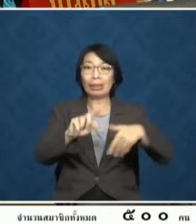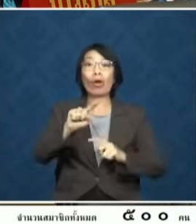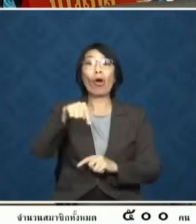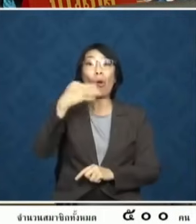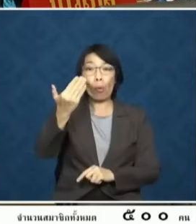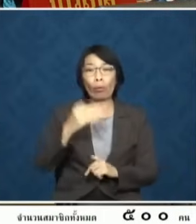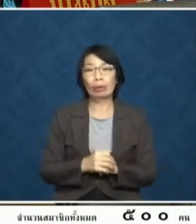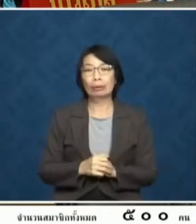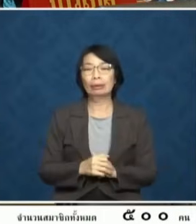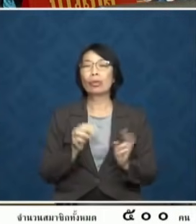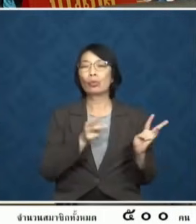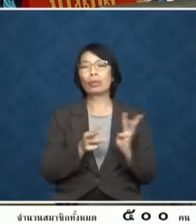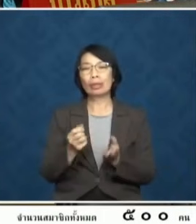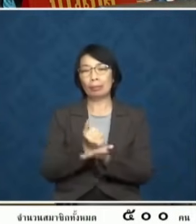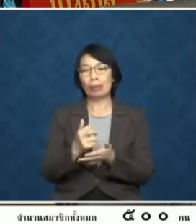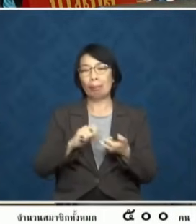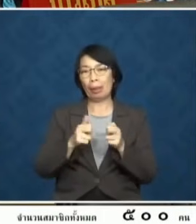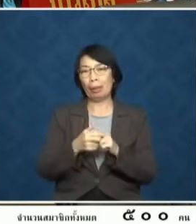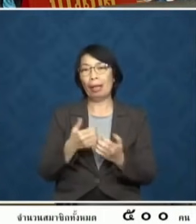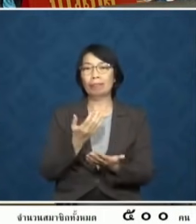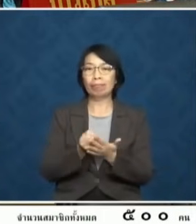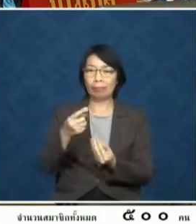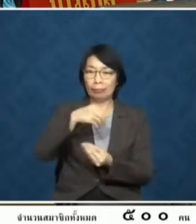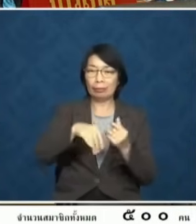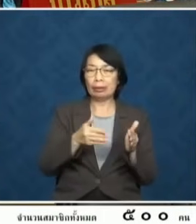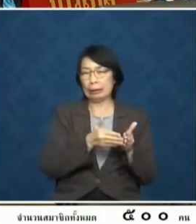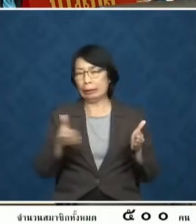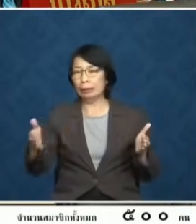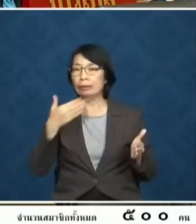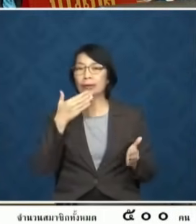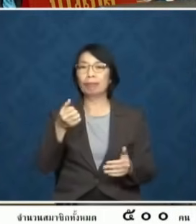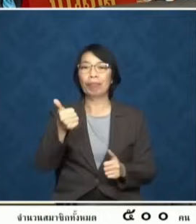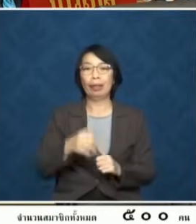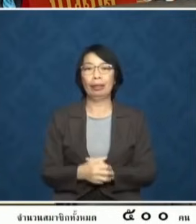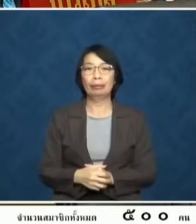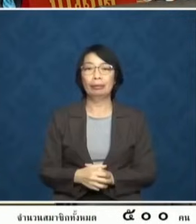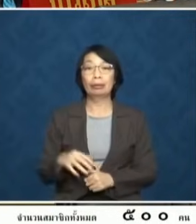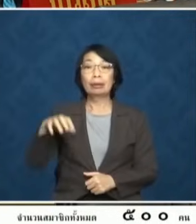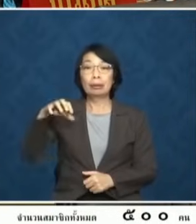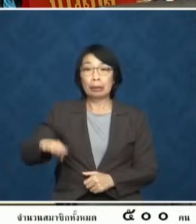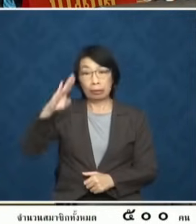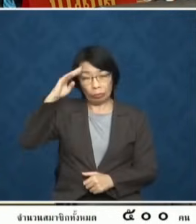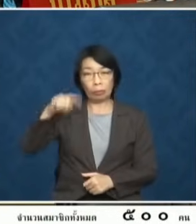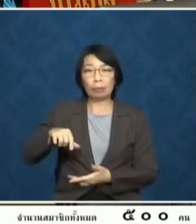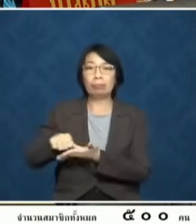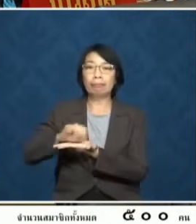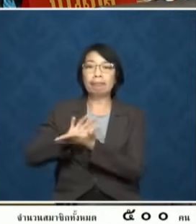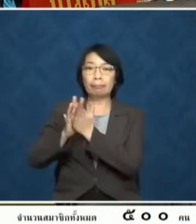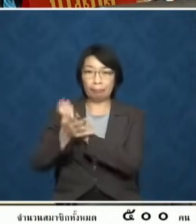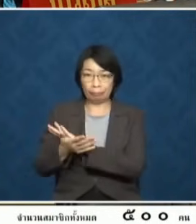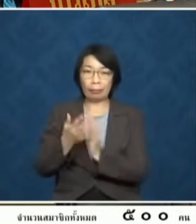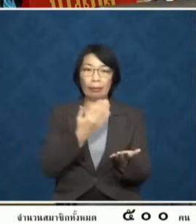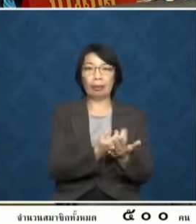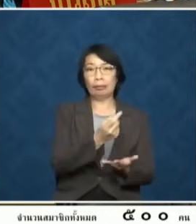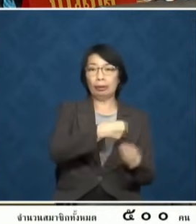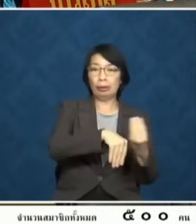การเช่นนี้จะเป็นการแก้ปัญหาเศรษฐกิจที่ยั่งยืนได้ค่ะการปฏิรูปกองทัพการแก้ปัญหาเศรษฐกิจ